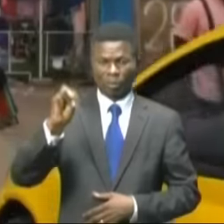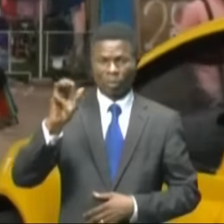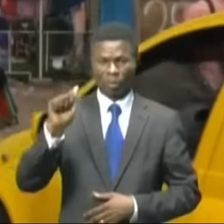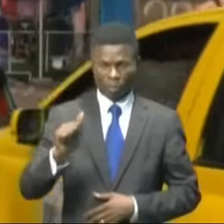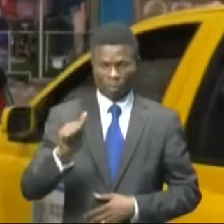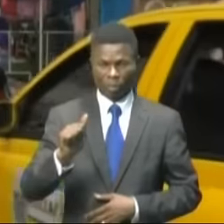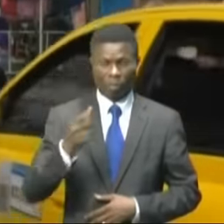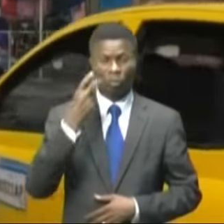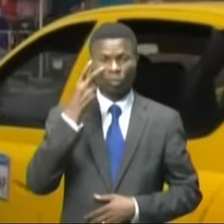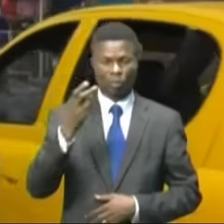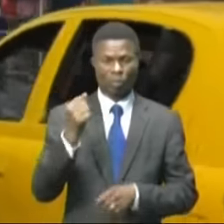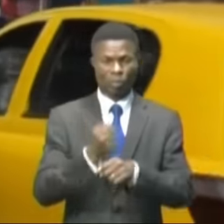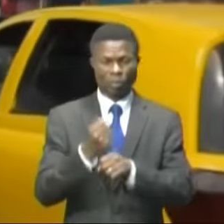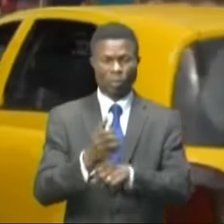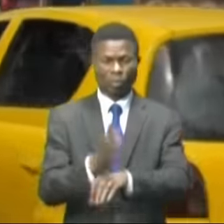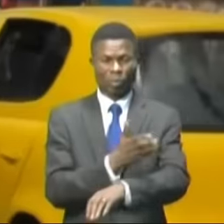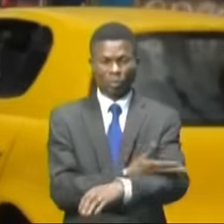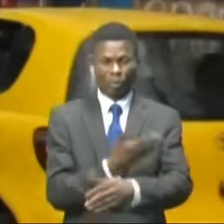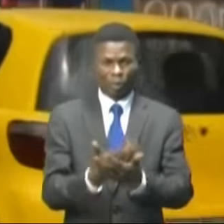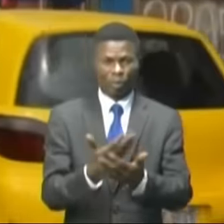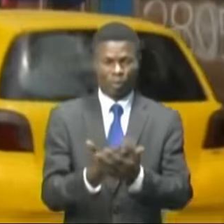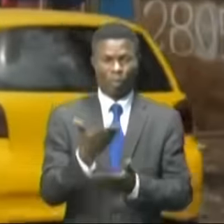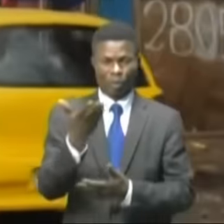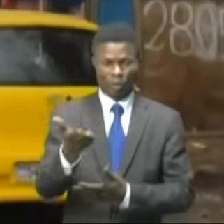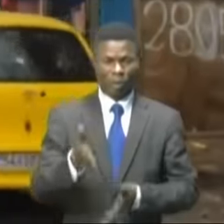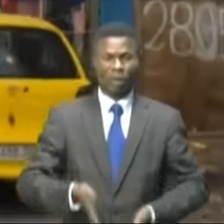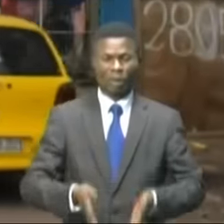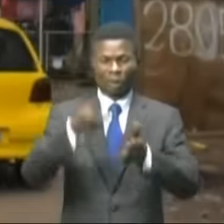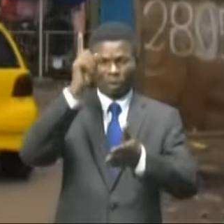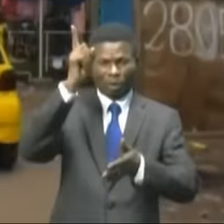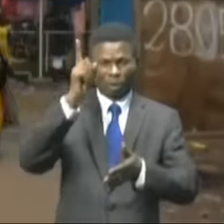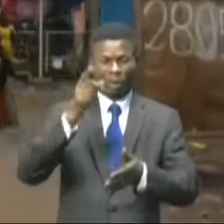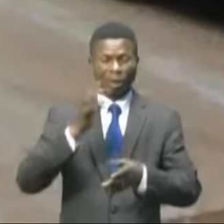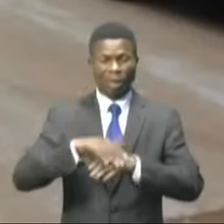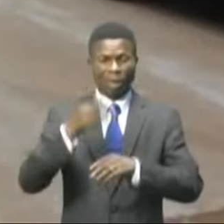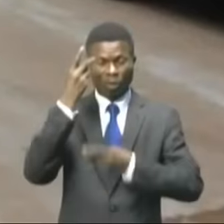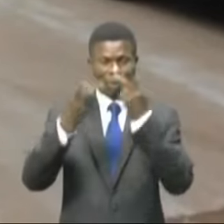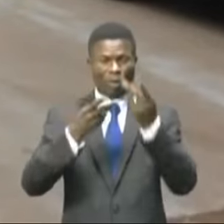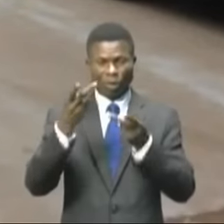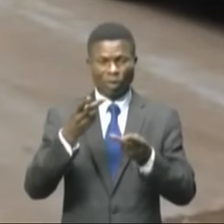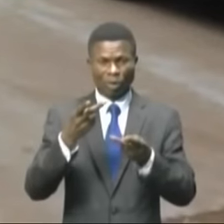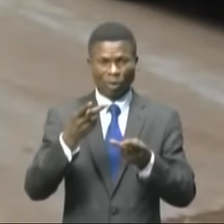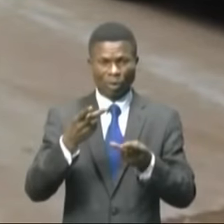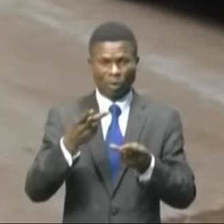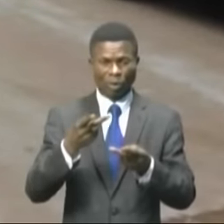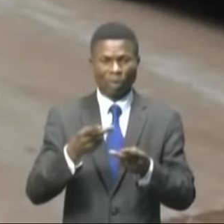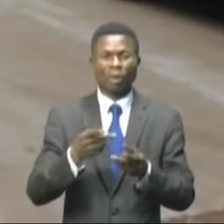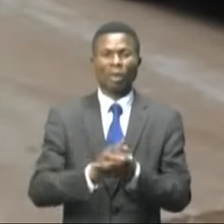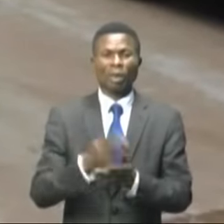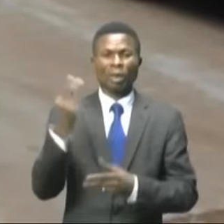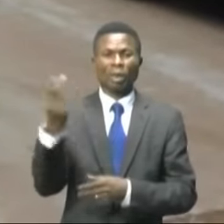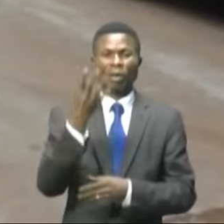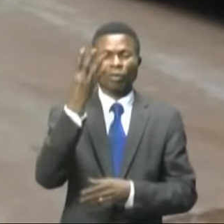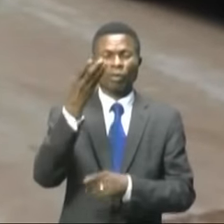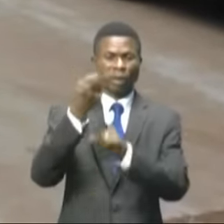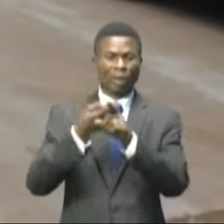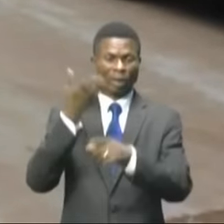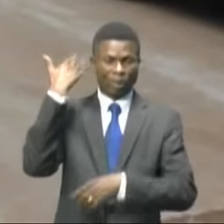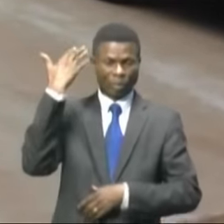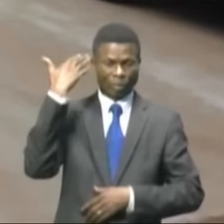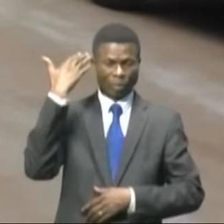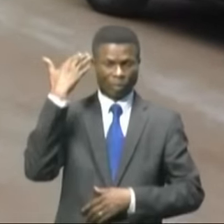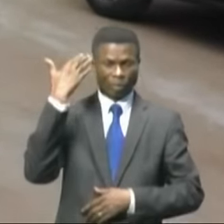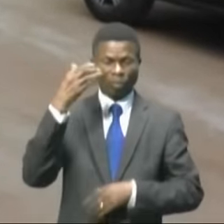de l'évolution des travaux sur cette artère principale après la visite d'inspection effectuée le 24 avril dernier par le président de la